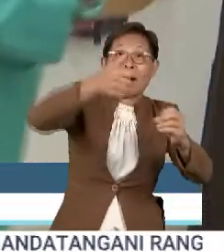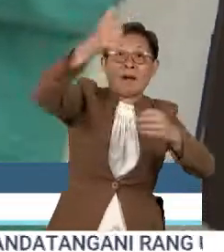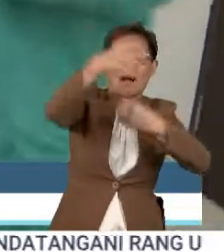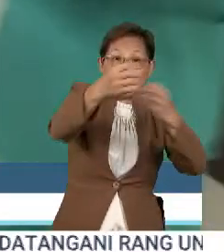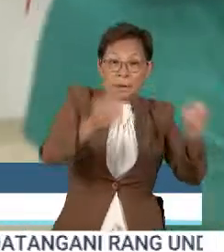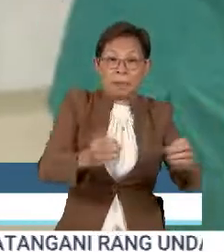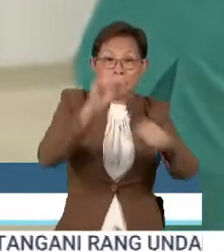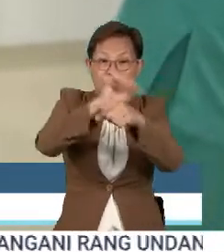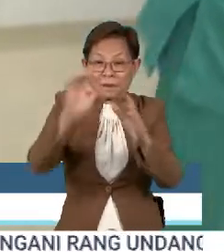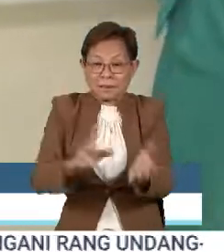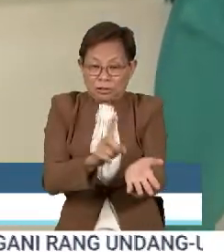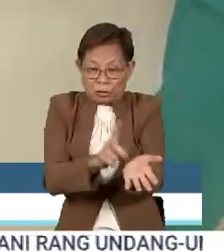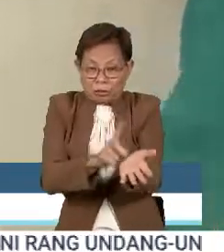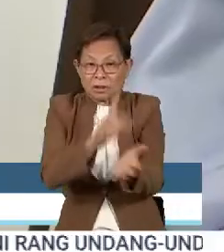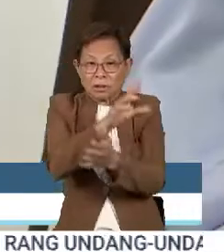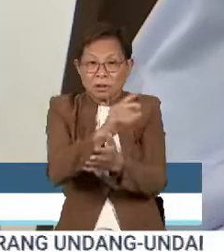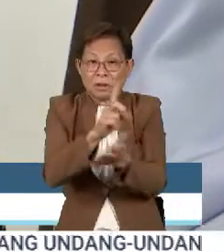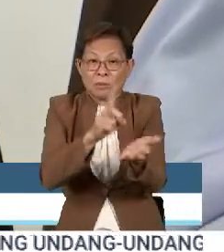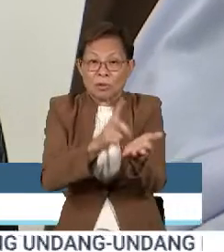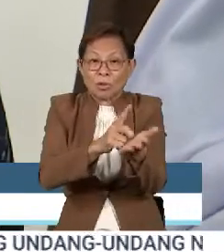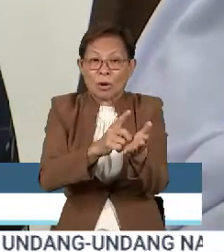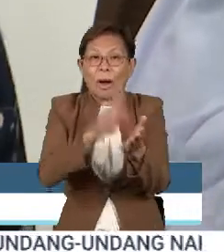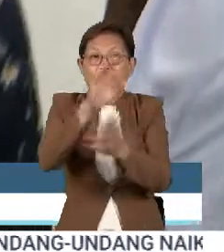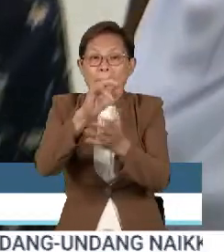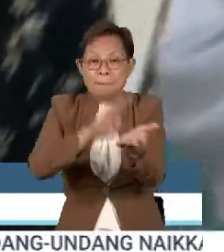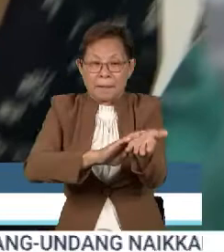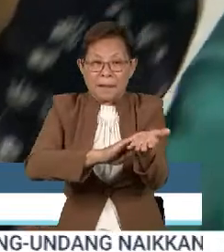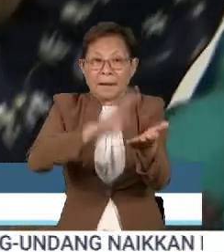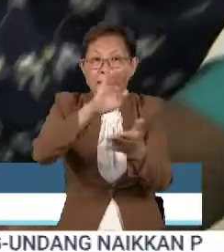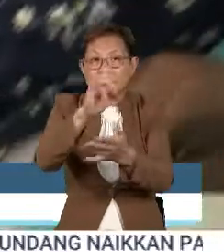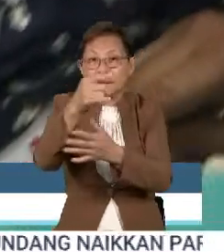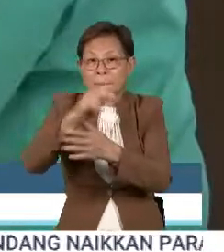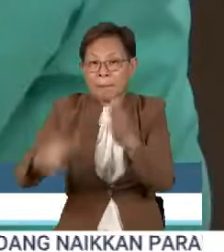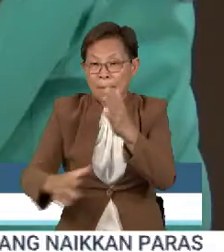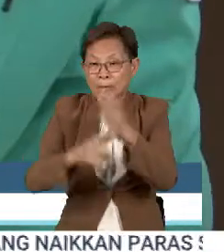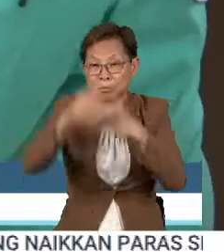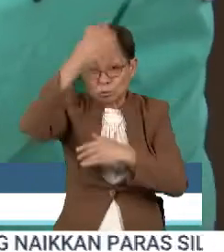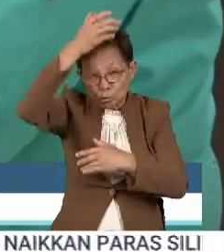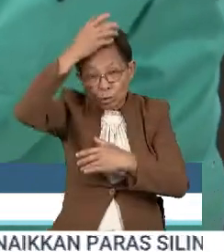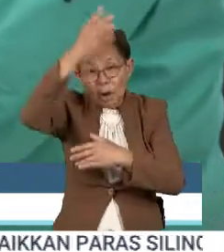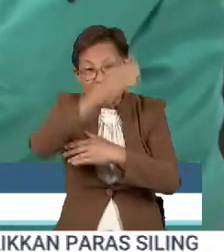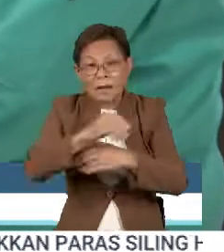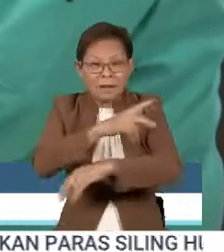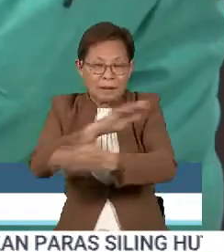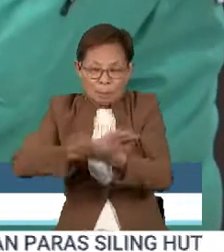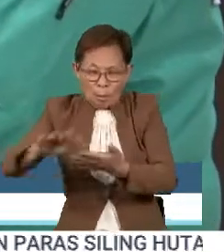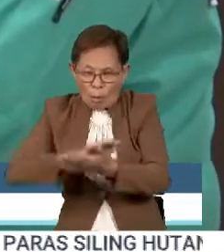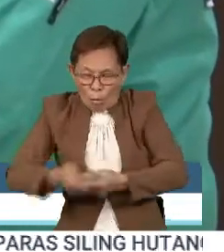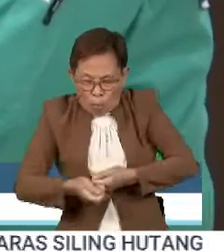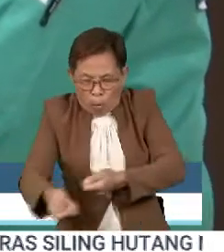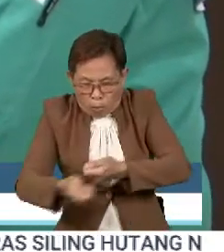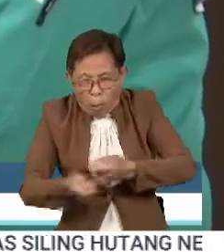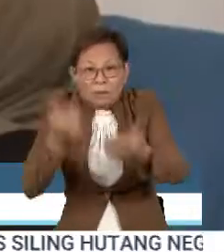pekerja doktor, bidan, jururawat, pembantu jururawat, cleaner sehinggalah ke